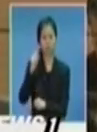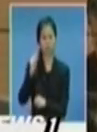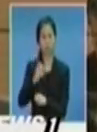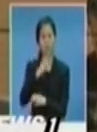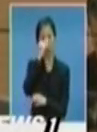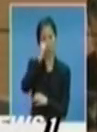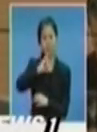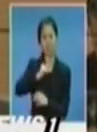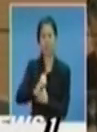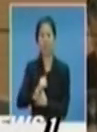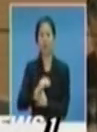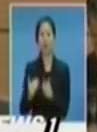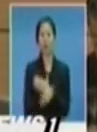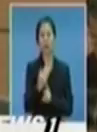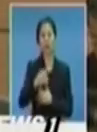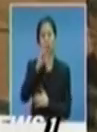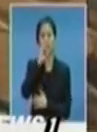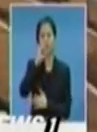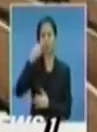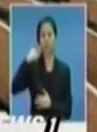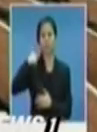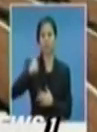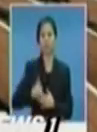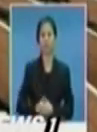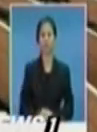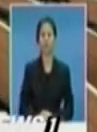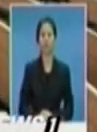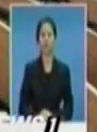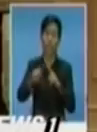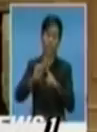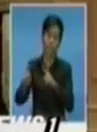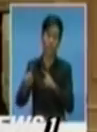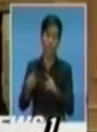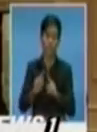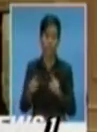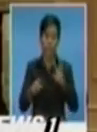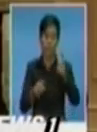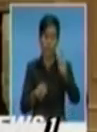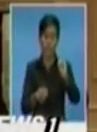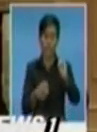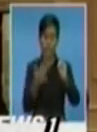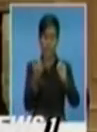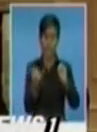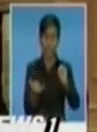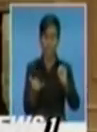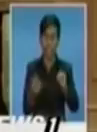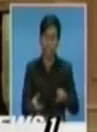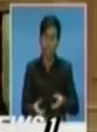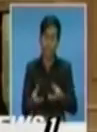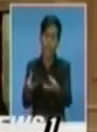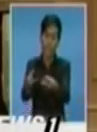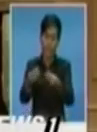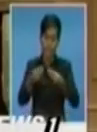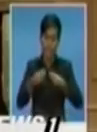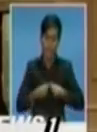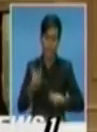เร็วก็ให้ยื่นต่อศาลแล้วค่อยแจ้งต่อรัฐมนตรีในภายหลังยกตัวอย่างเช่นการสอนวิธีฆ่าตัวตายวิธี